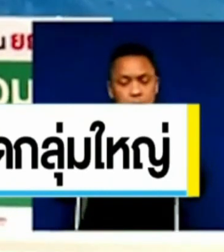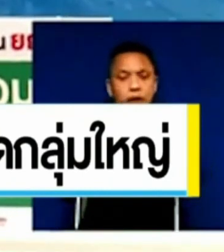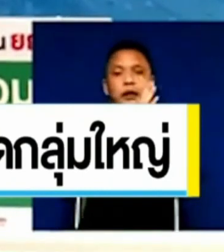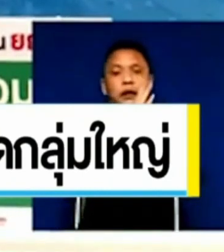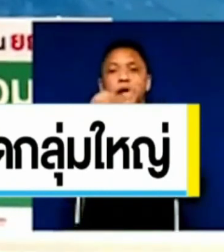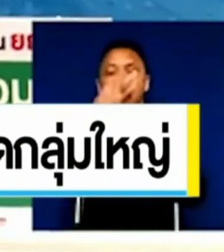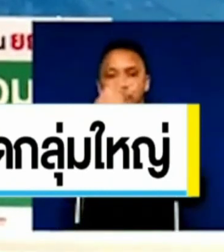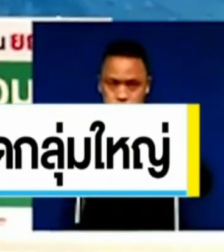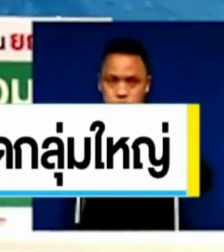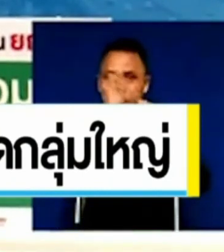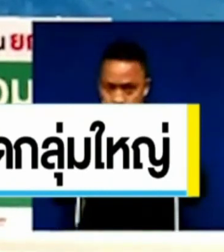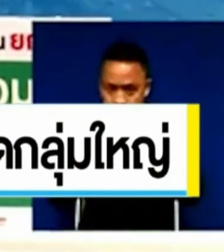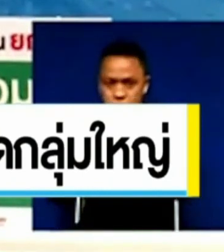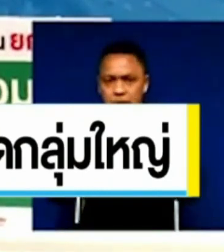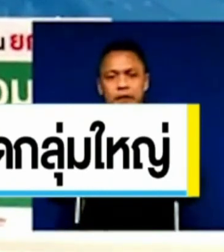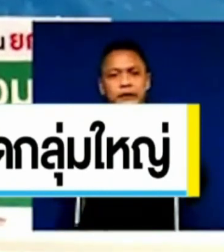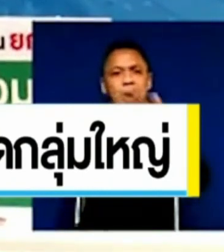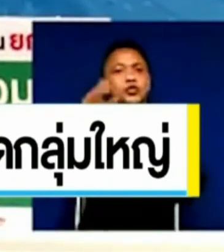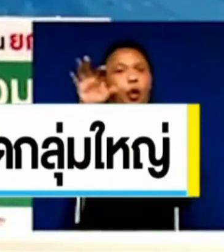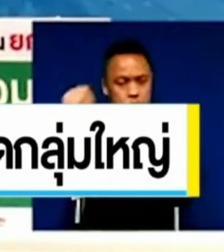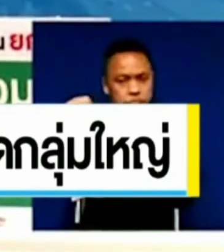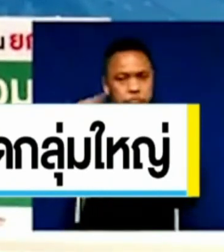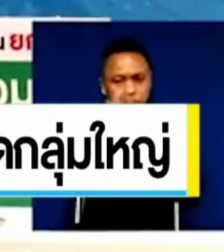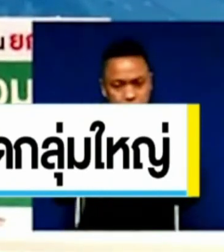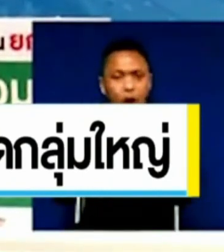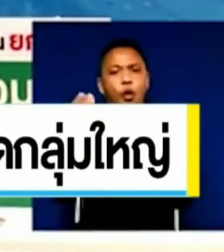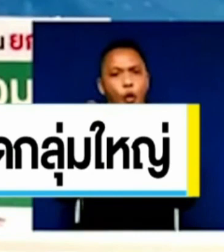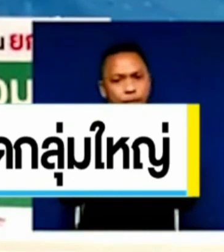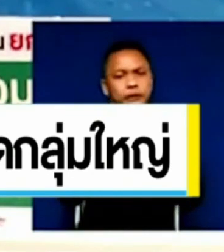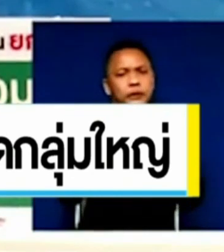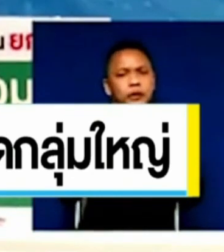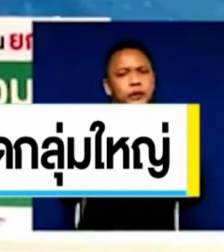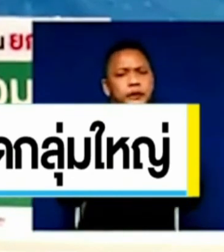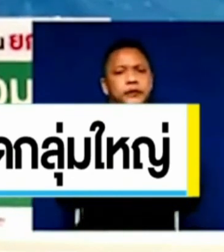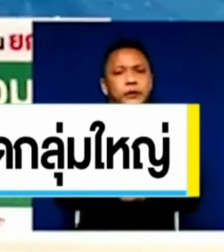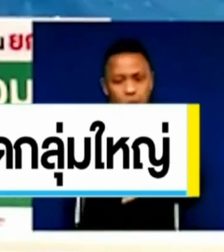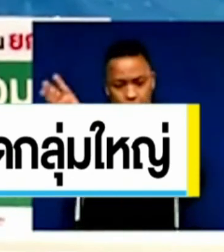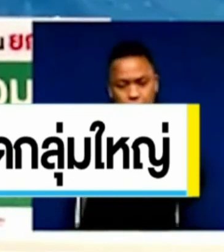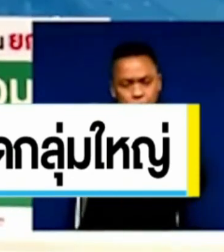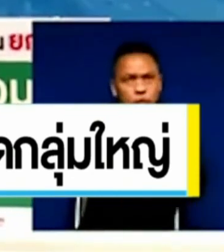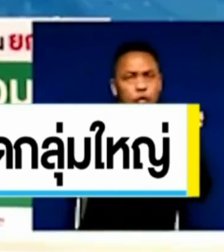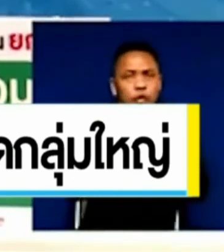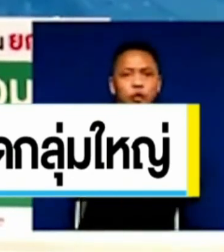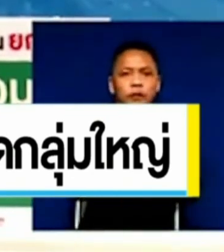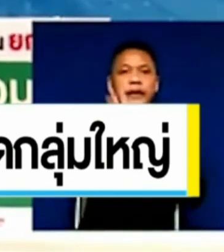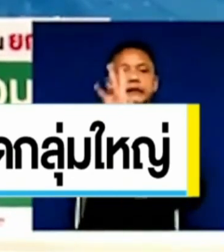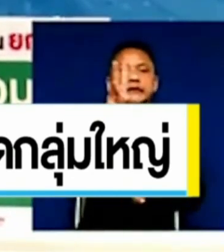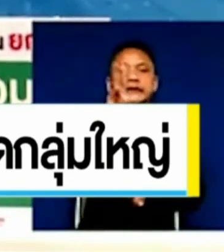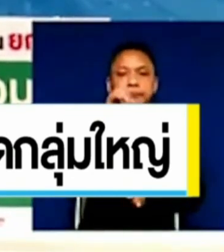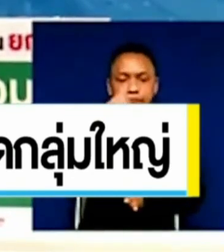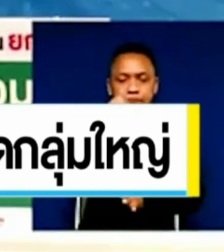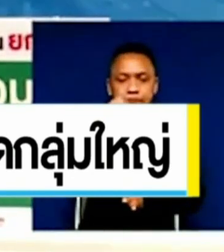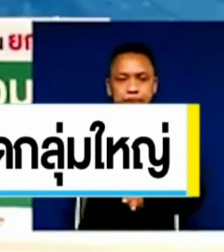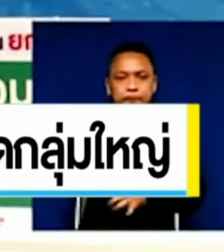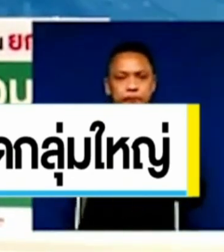ที่พบติดเชื้อแล้วกว่า 70รายสูงที่สุดคือเขตบางขุนเทียน21รายหนองแขม